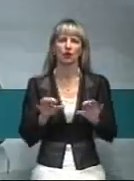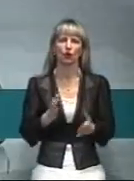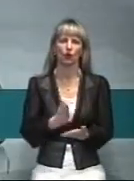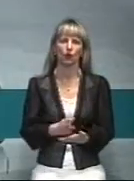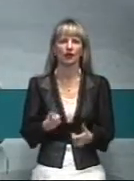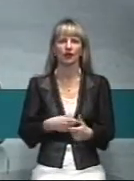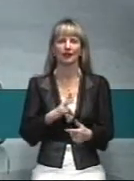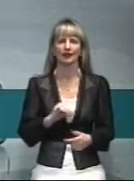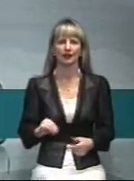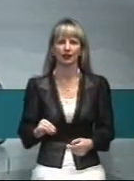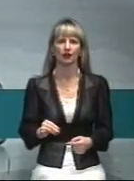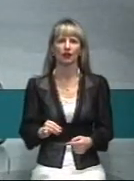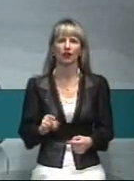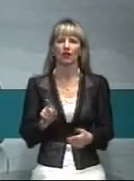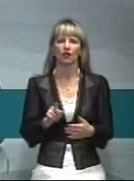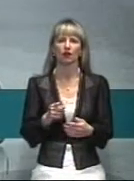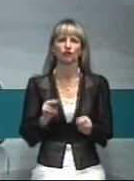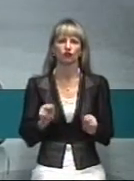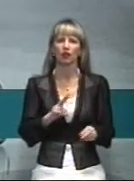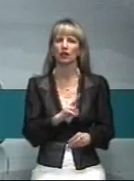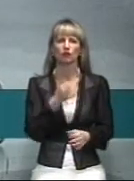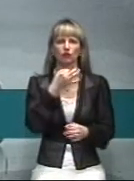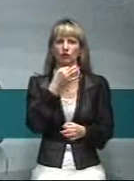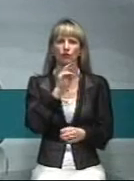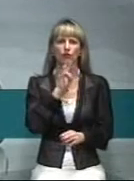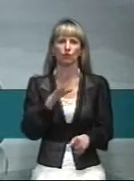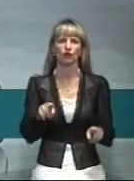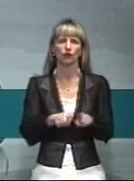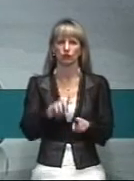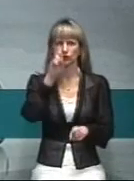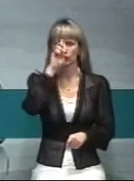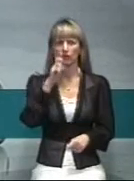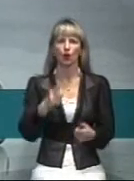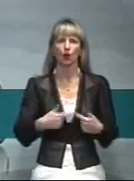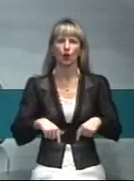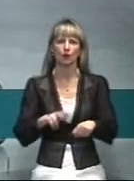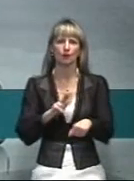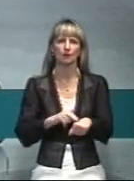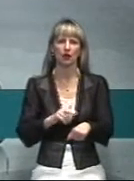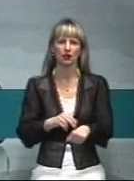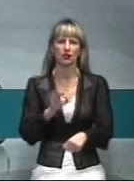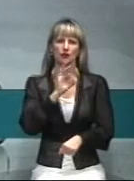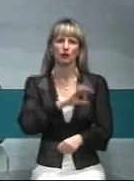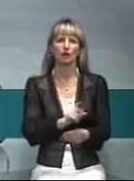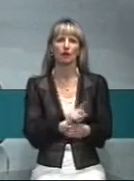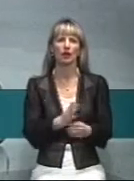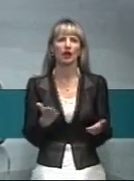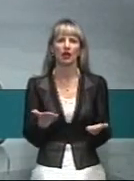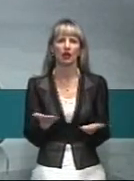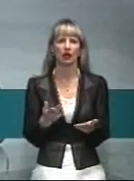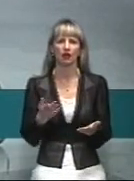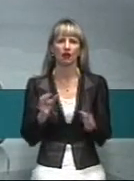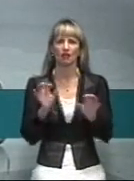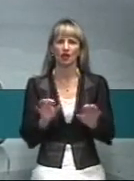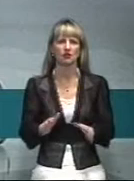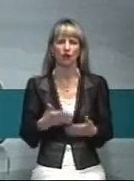незаконно. Але, повірте, ніхто не буде, особливо в такому державному органі, як патрульна поліція, використовувати прилади, які заздалегідь незаконними. Тобто,